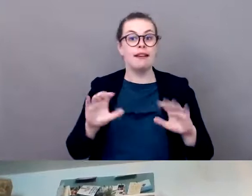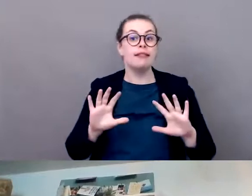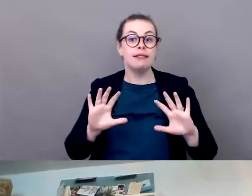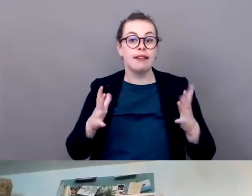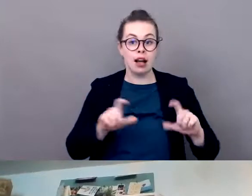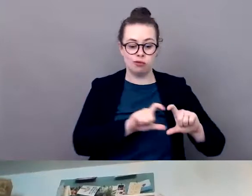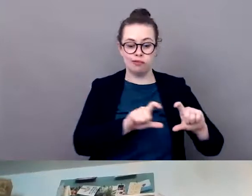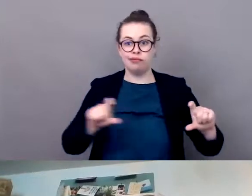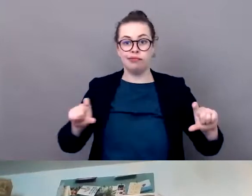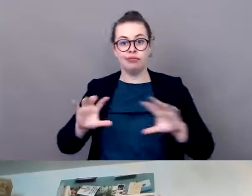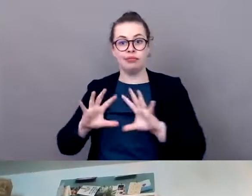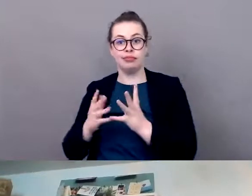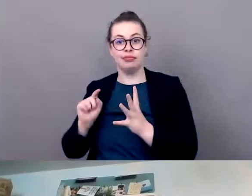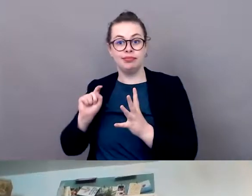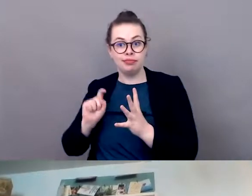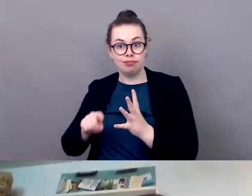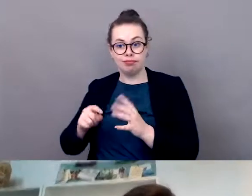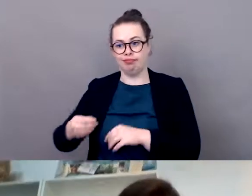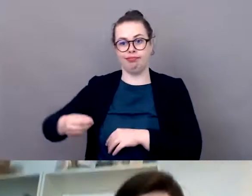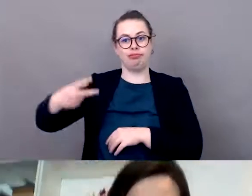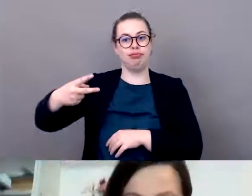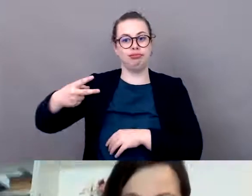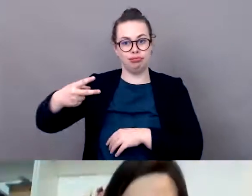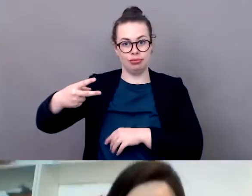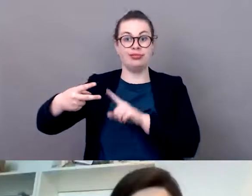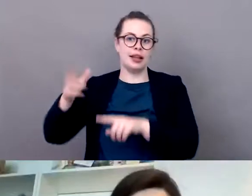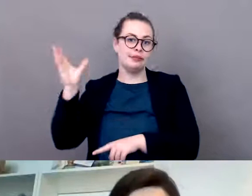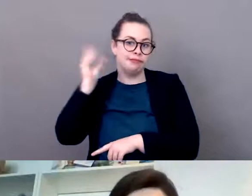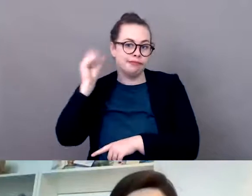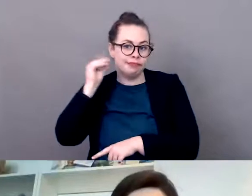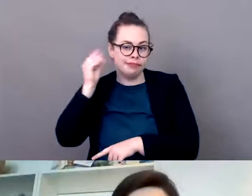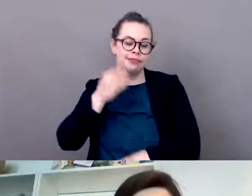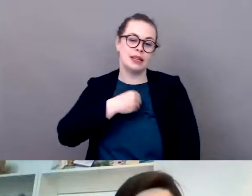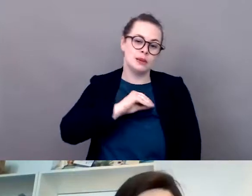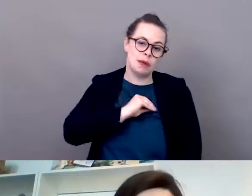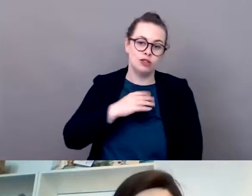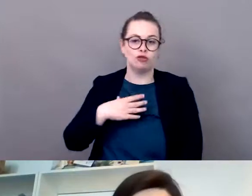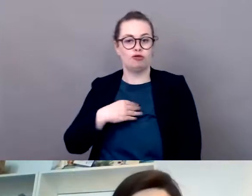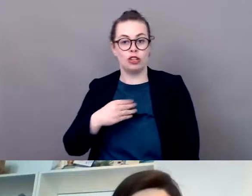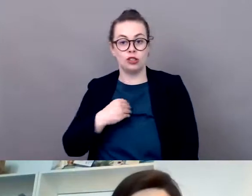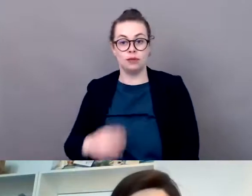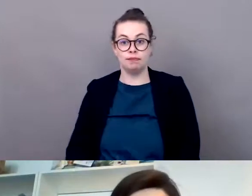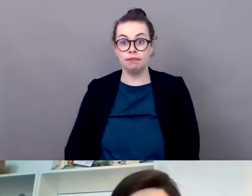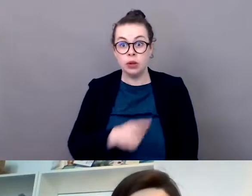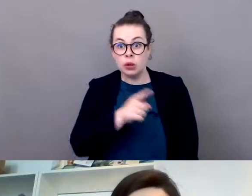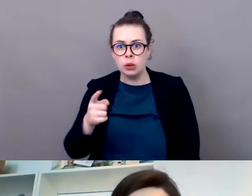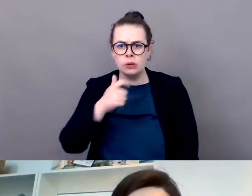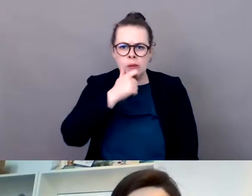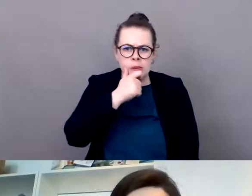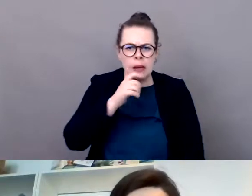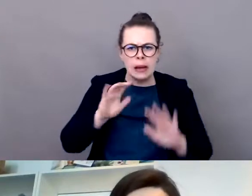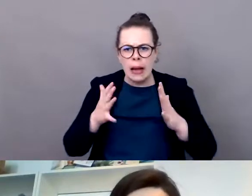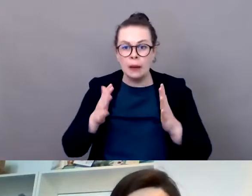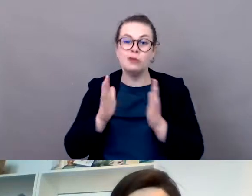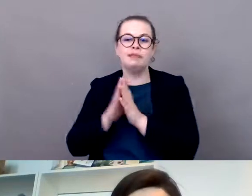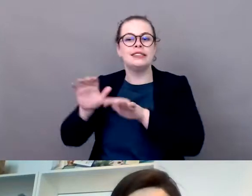en français est aussi disponible et vous pouvez écouter la traduction en français en cliquant sur le bouton du bas, l'icône du globe. Si